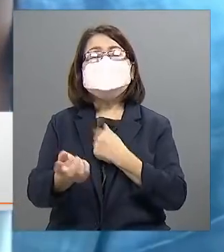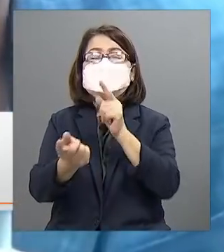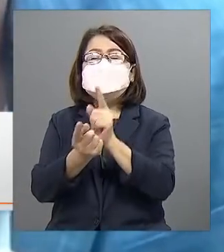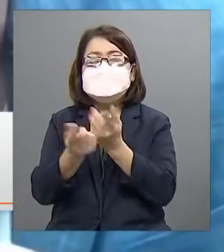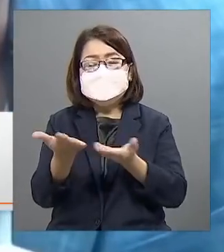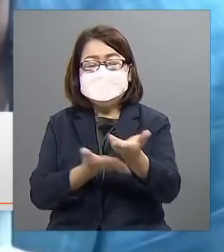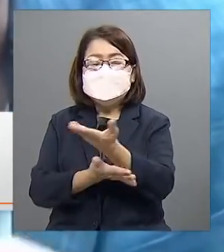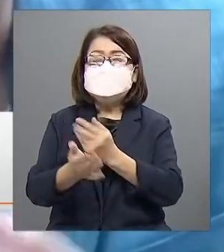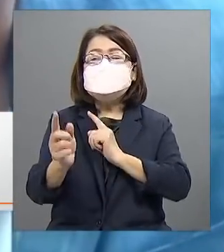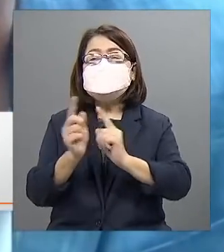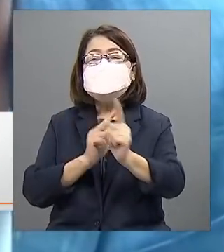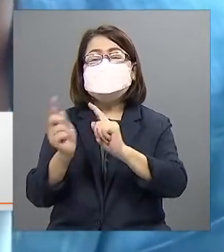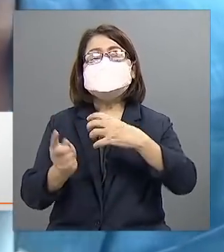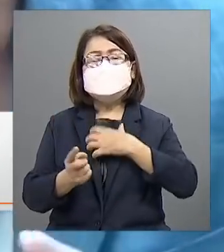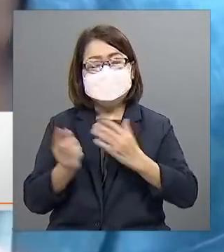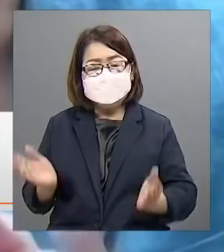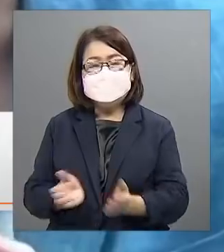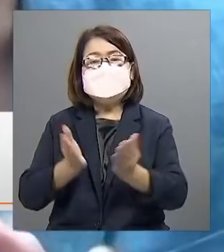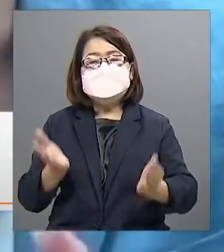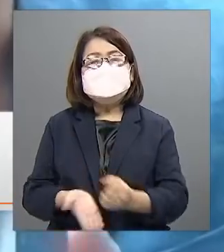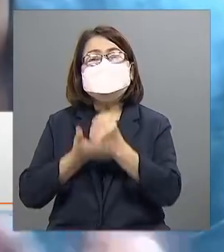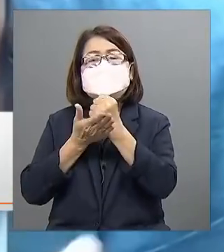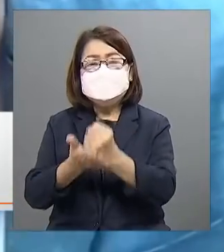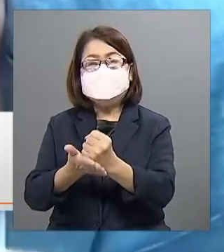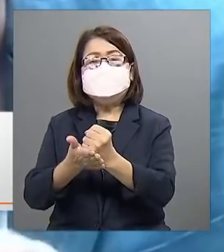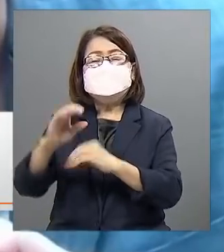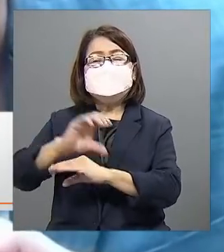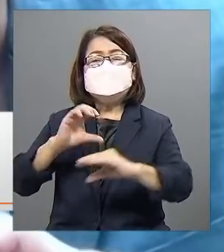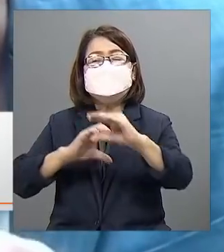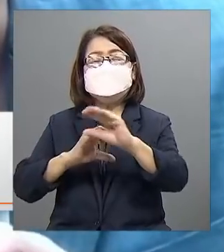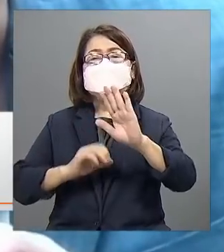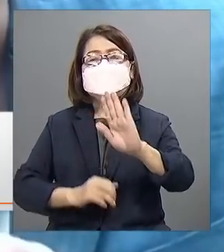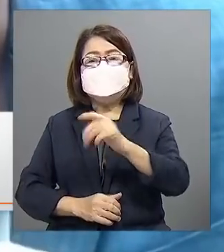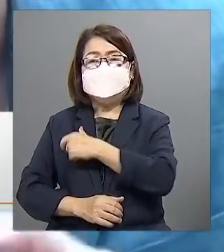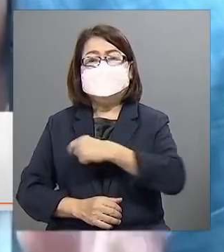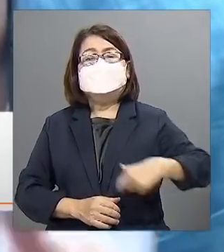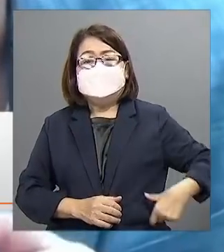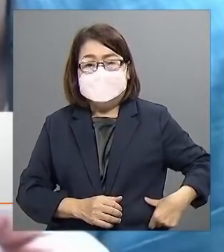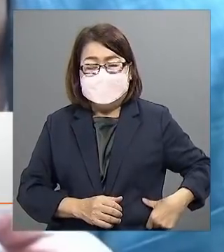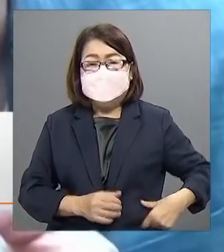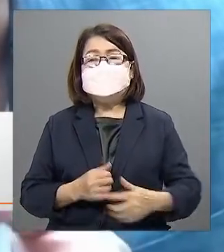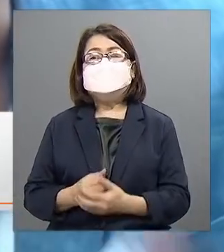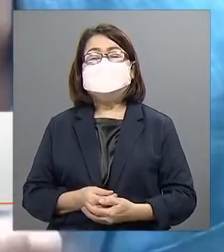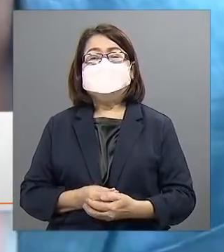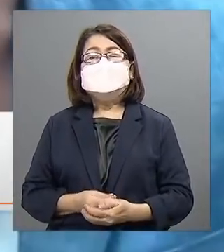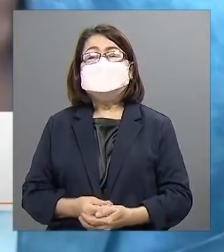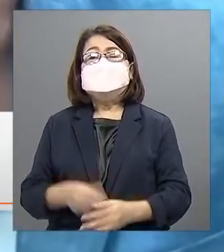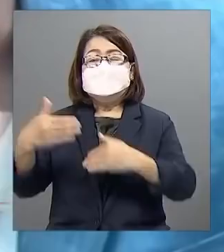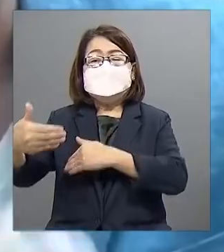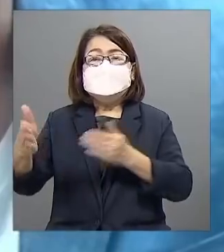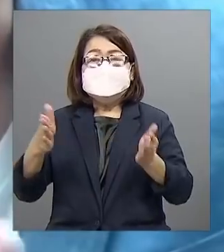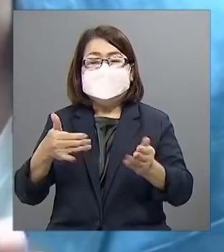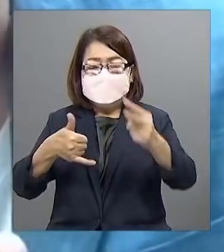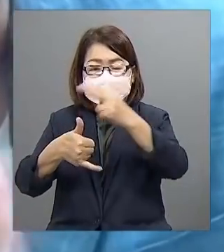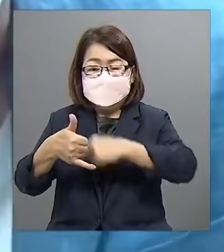ซัพพอร์ตโครงการของพระราชทานตรงส่วนนี้ที่เป็นส่วน after service ของรอดตายตรงส่วนนี้เราคิดว่าจากตัวเลขเมื่อสักครู่ถ้